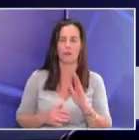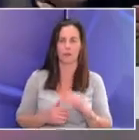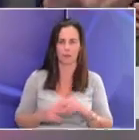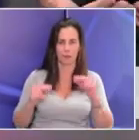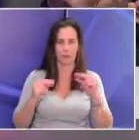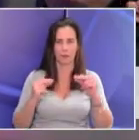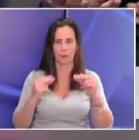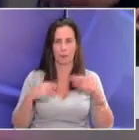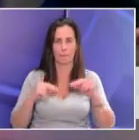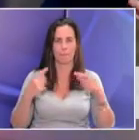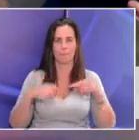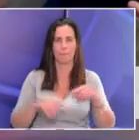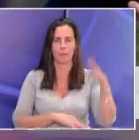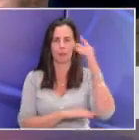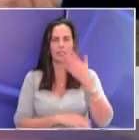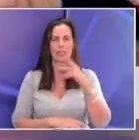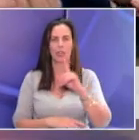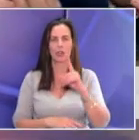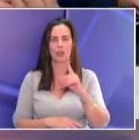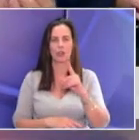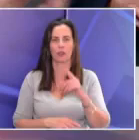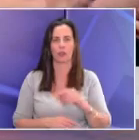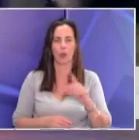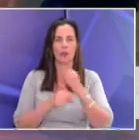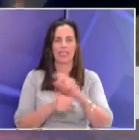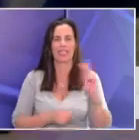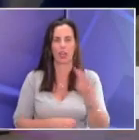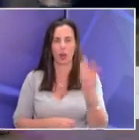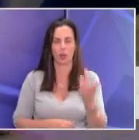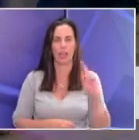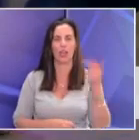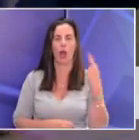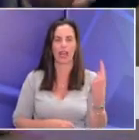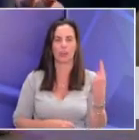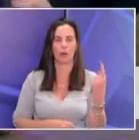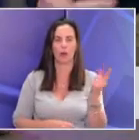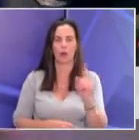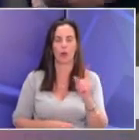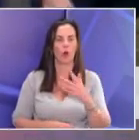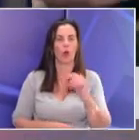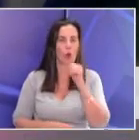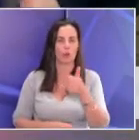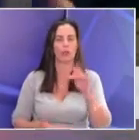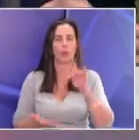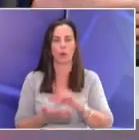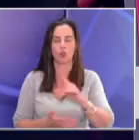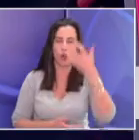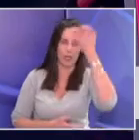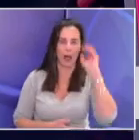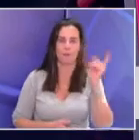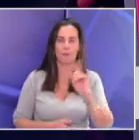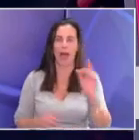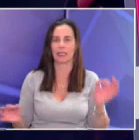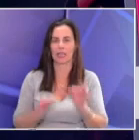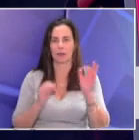ישראל לא, שמדינת ישראל לא מייצגת את הקהילות האלה. כלומר, הקהילות עצמן לא רצו את הנוכחות, לא של טראמפ